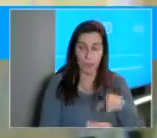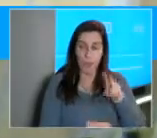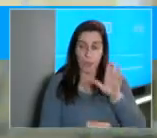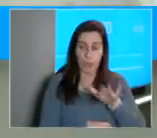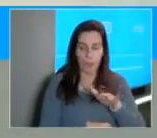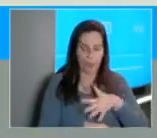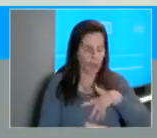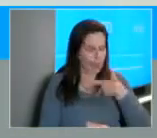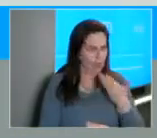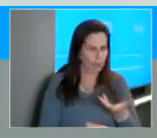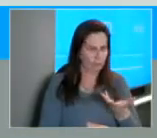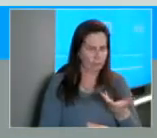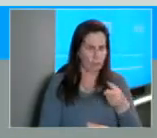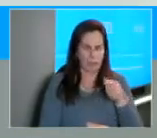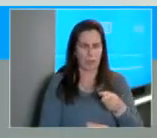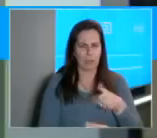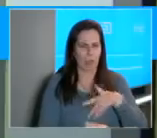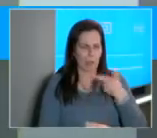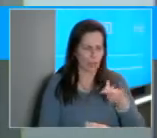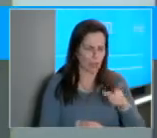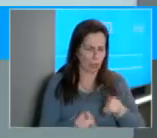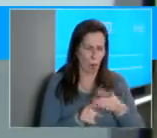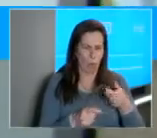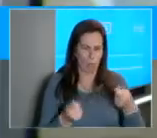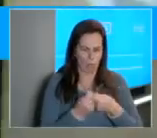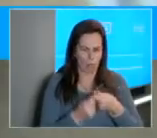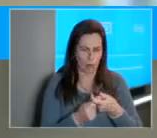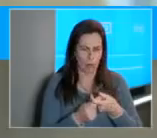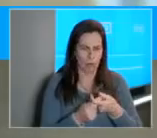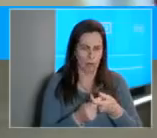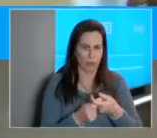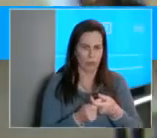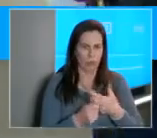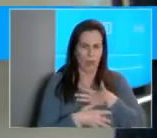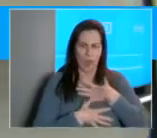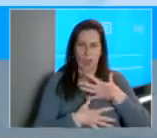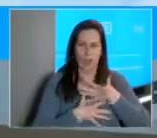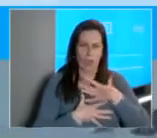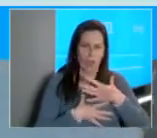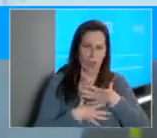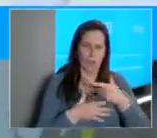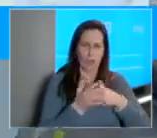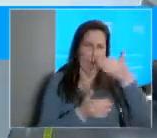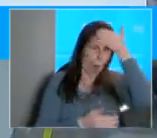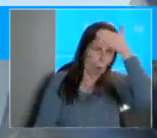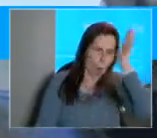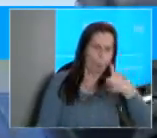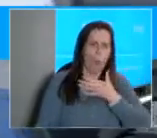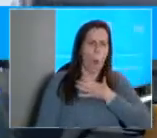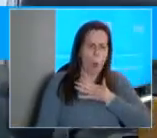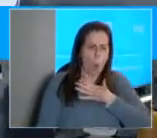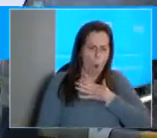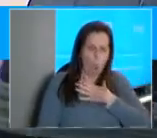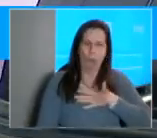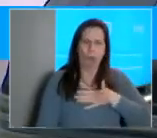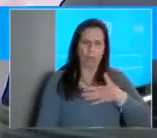גם תסמינים, שהם תסמינים שקשורים למערכת הנשימה העליונה, כמו חום, כמו שיעול, כמו